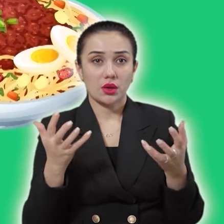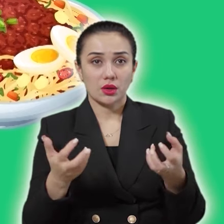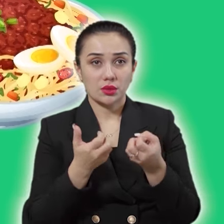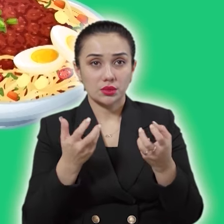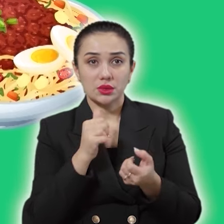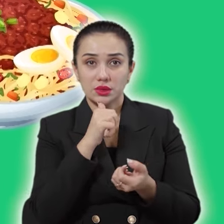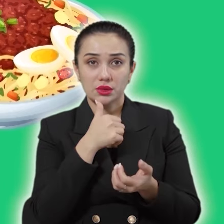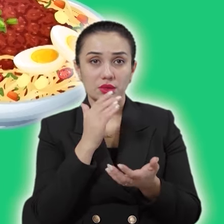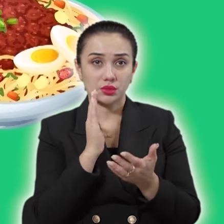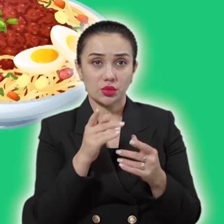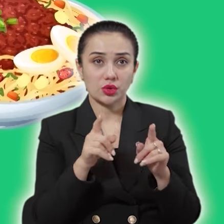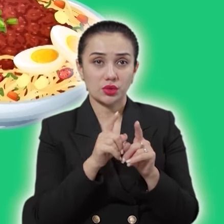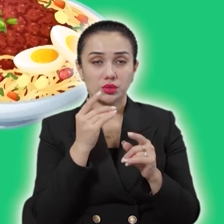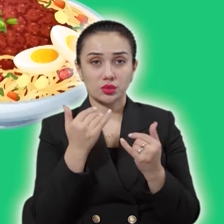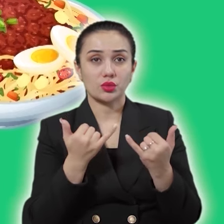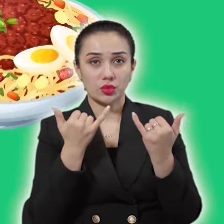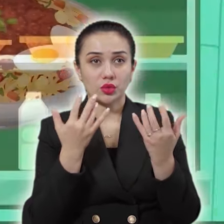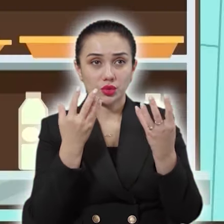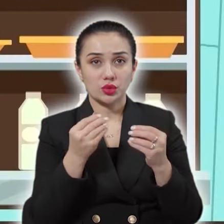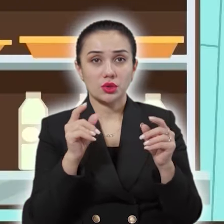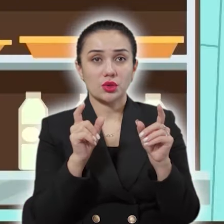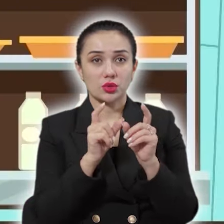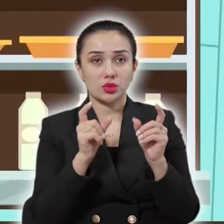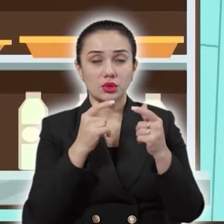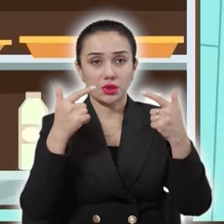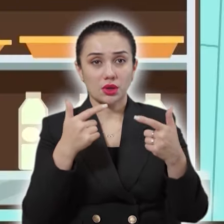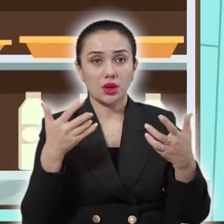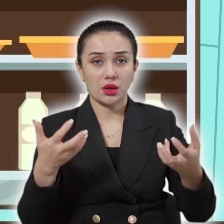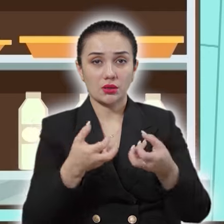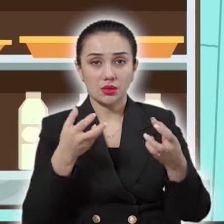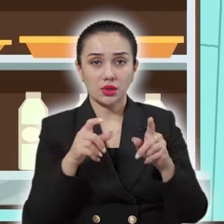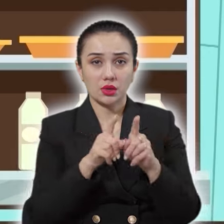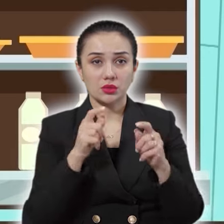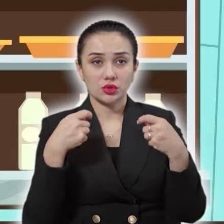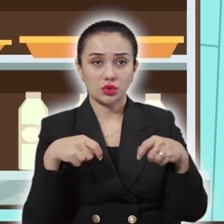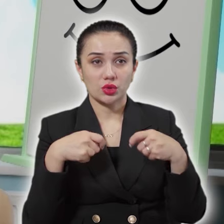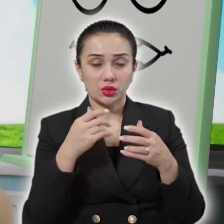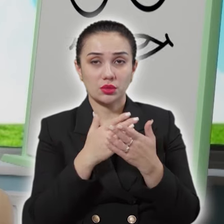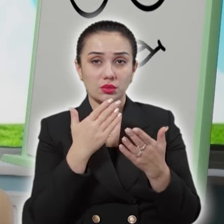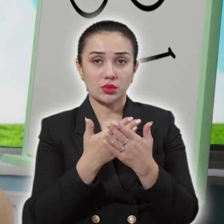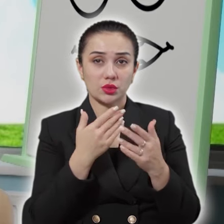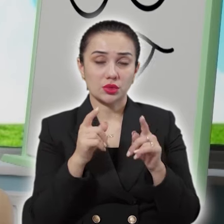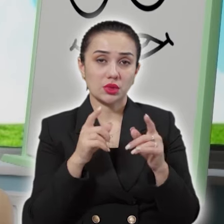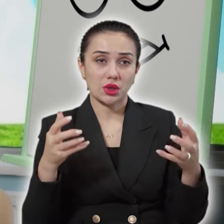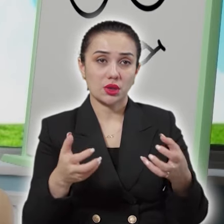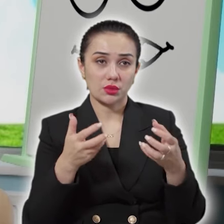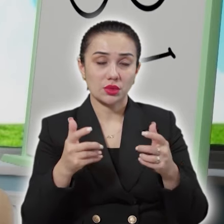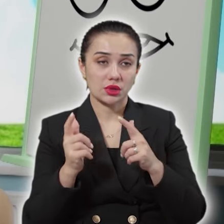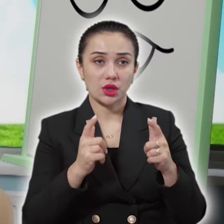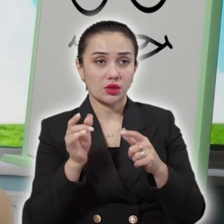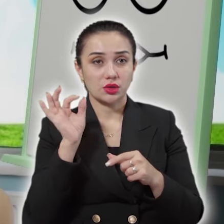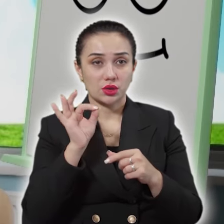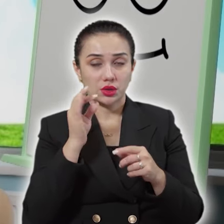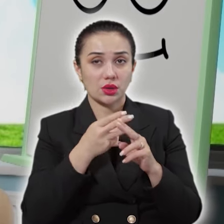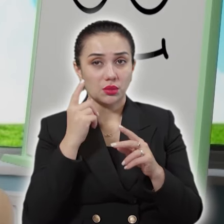lekin xamir qorishga erinayotgan bo'lsangiz, bugungi kunda do'konlarimizda tayyor xamirlar ham sotiladi. Mana xamir tayyorlash haqida